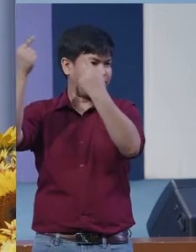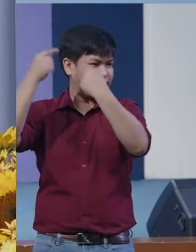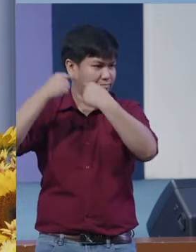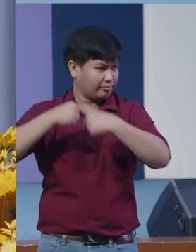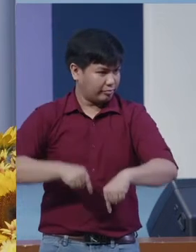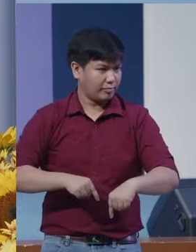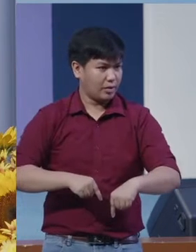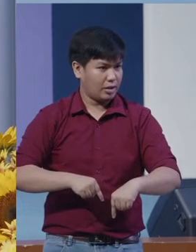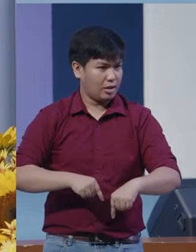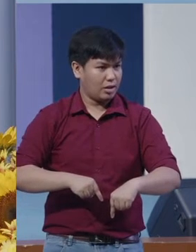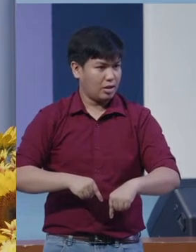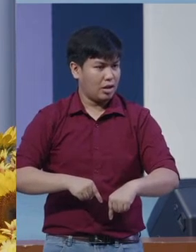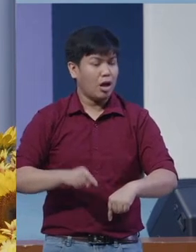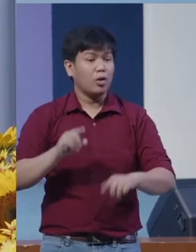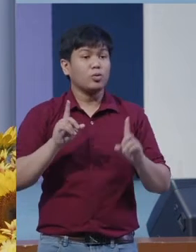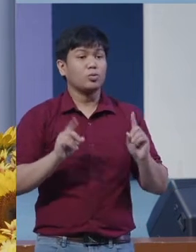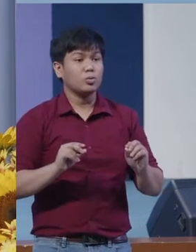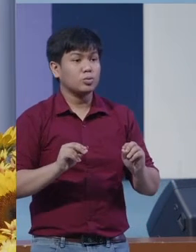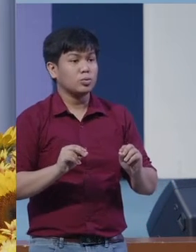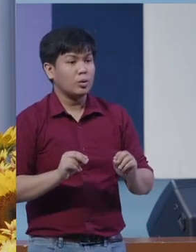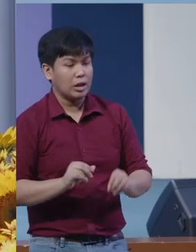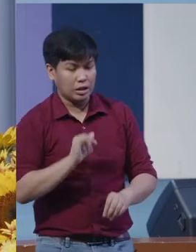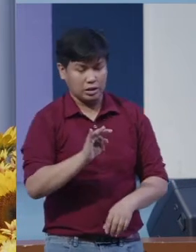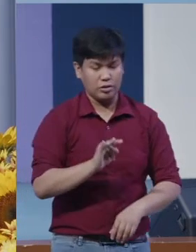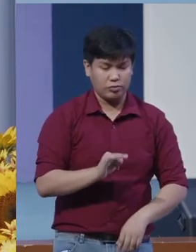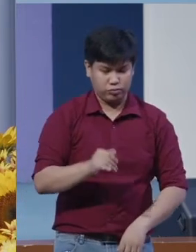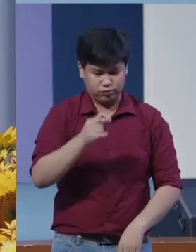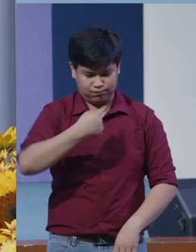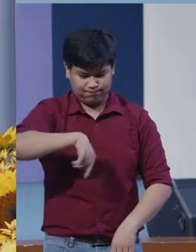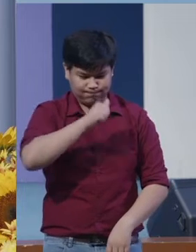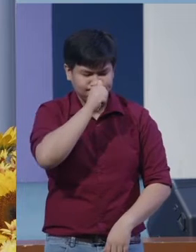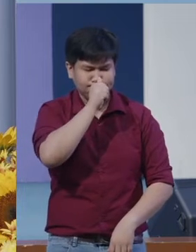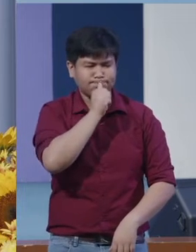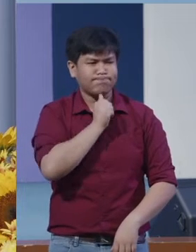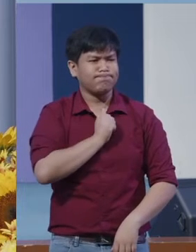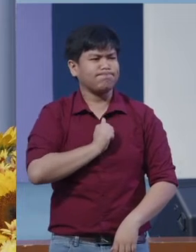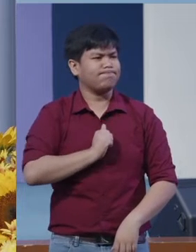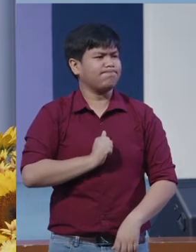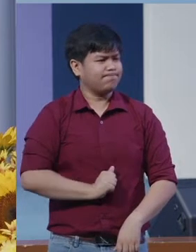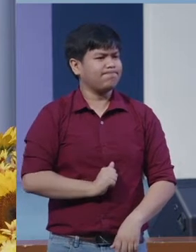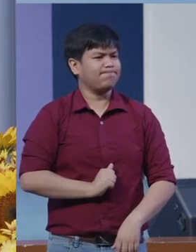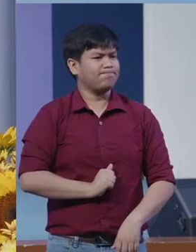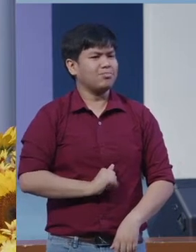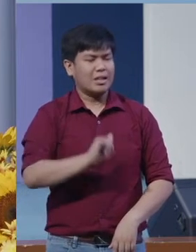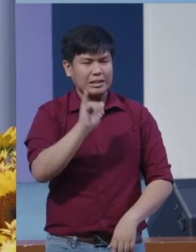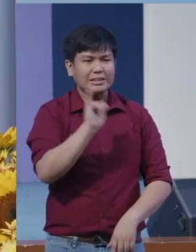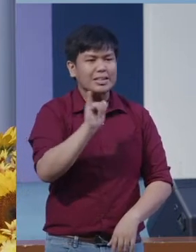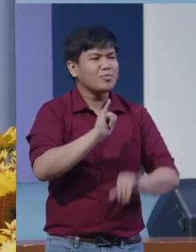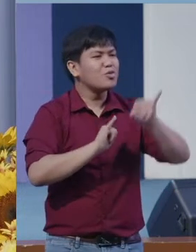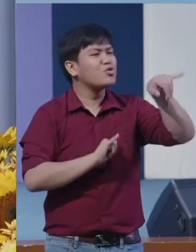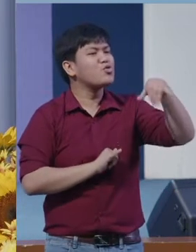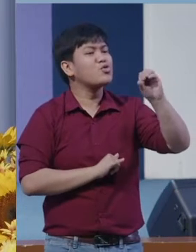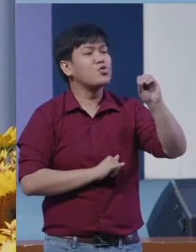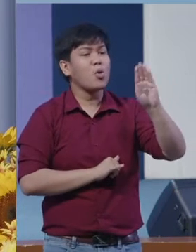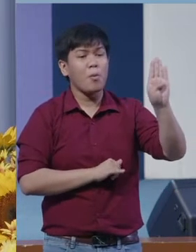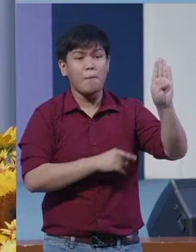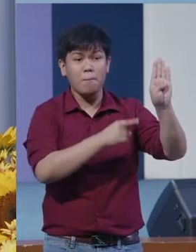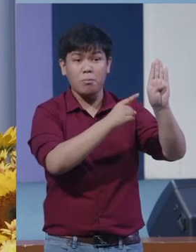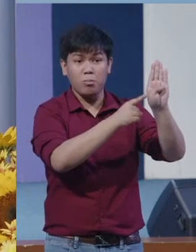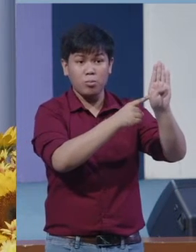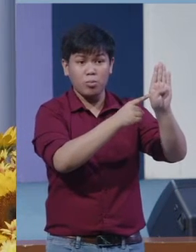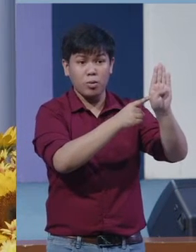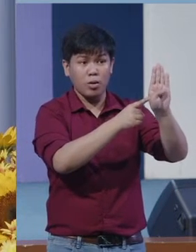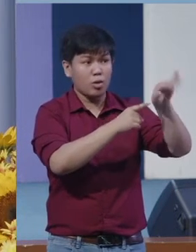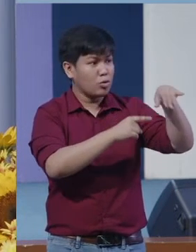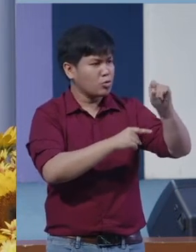who remained steadfast. You have heard of the steadfastness of Job, and you have seen the purpose of the Lord, how